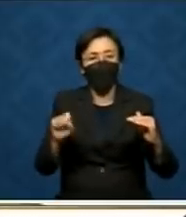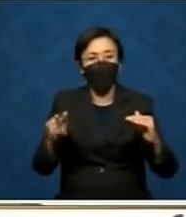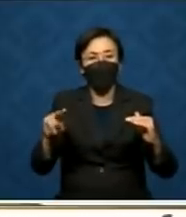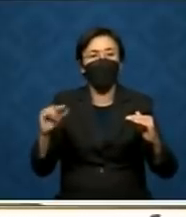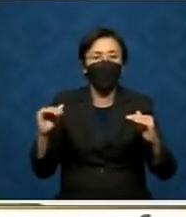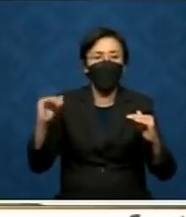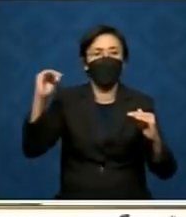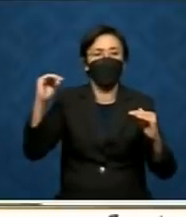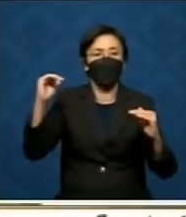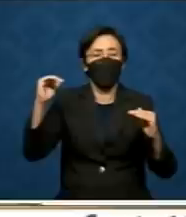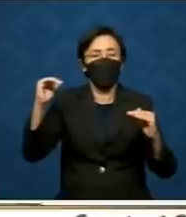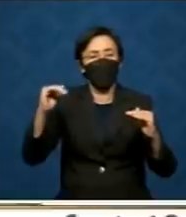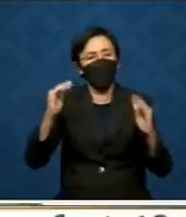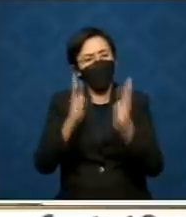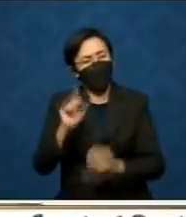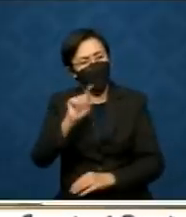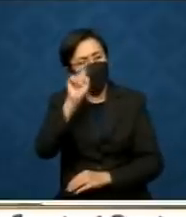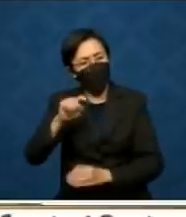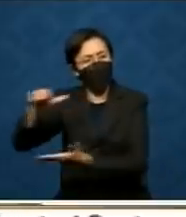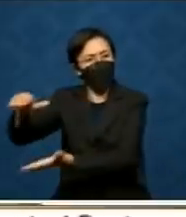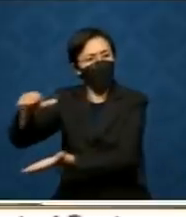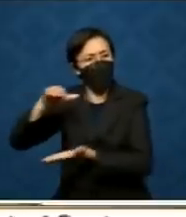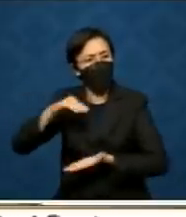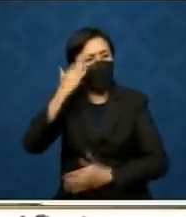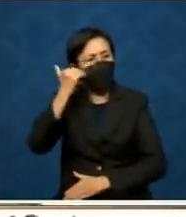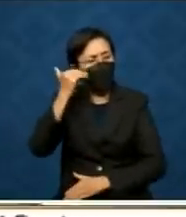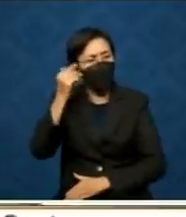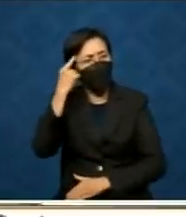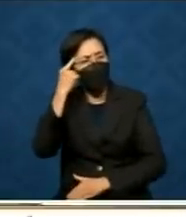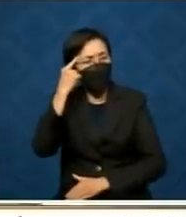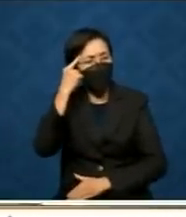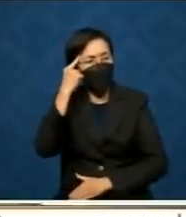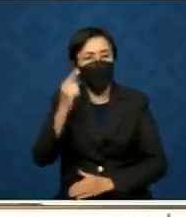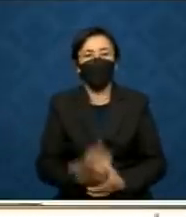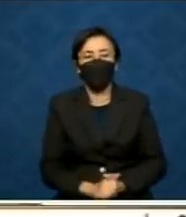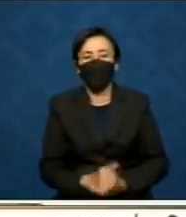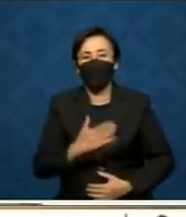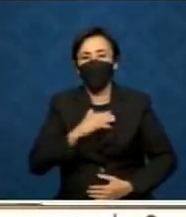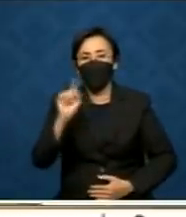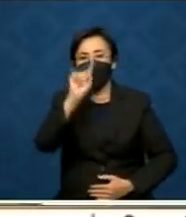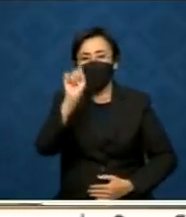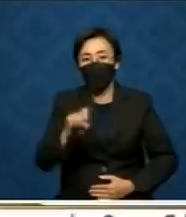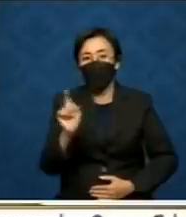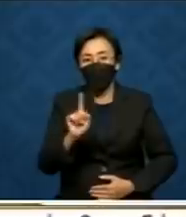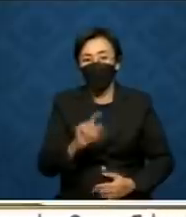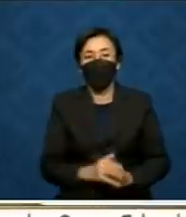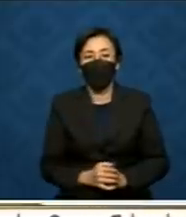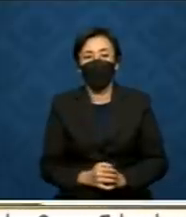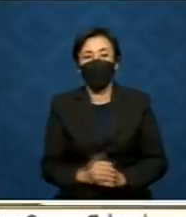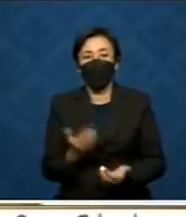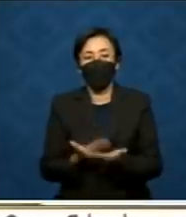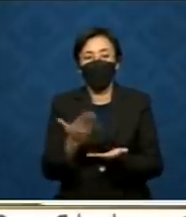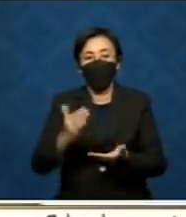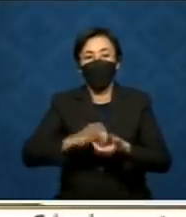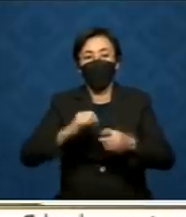ก็จะให้คนคิดยังไงอ่ะและแล้วในที่สุดมันก็ทำให้ผมชวนสงสัยมากขึ้นก็คือคุณไปเช่นซื้อ